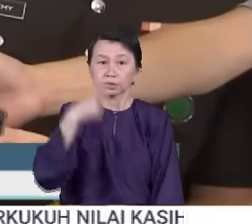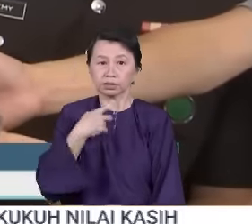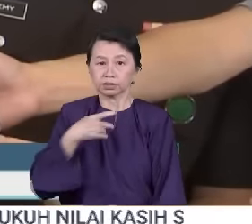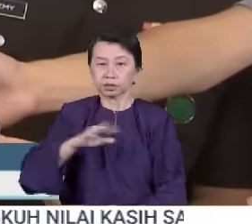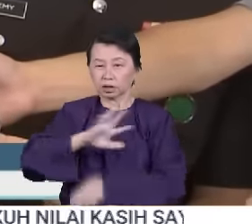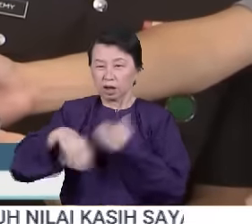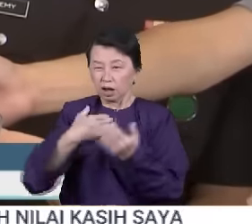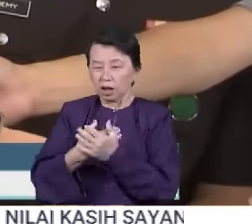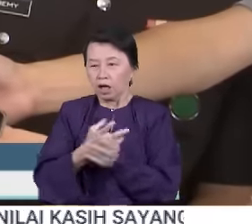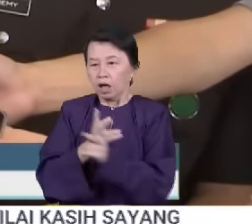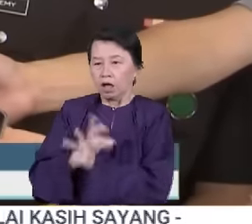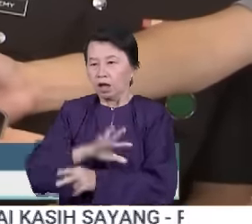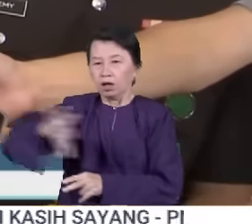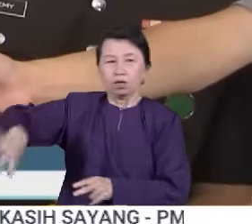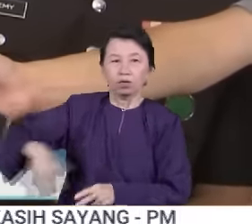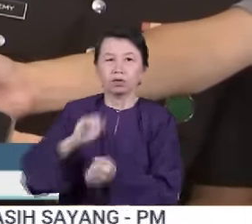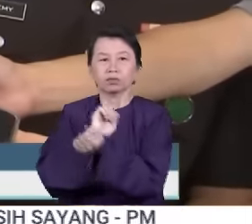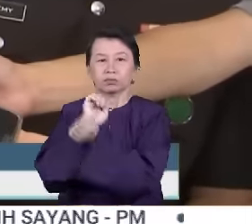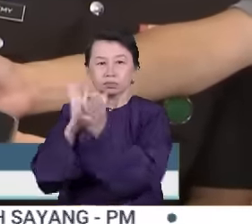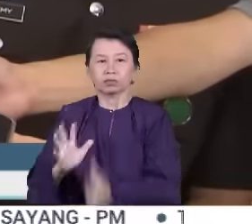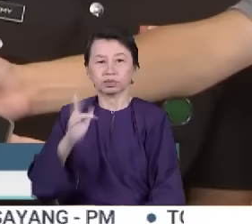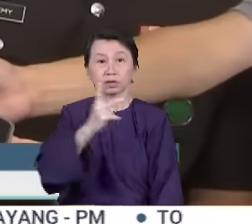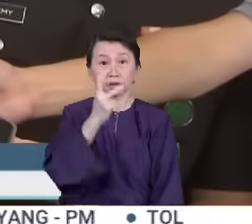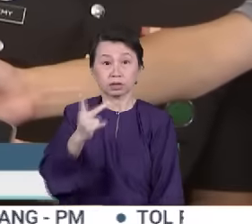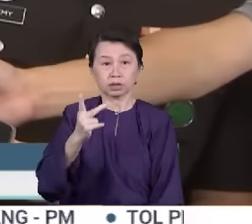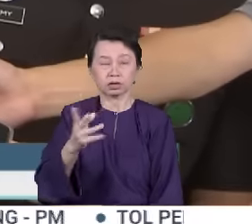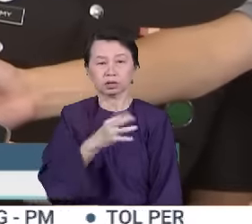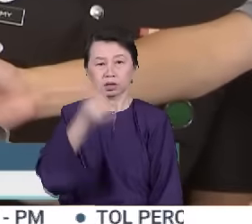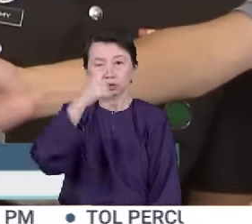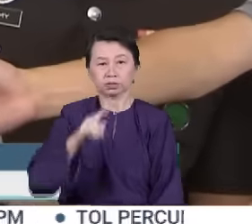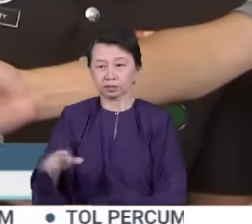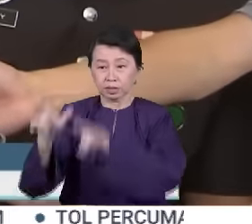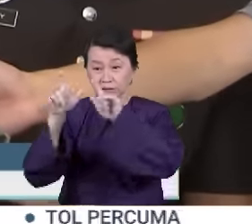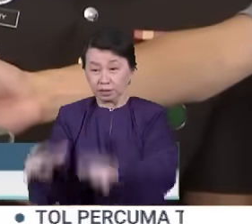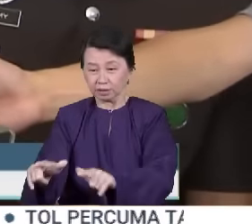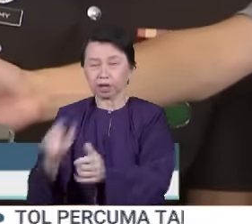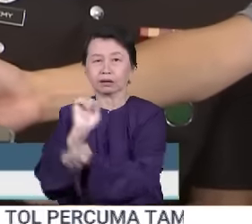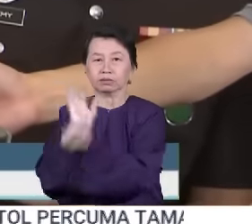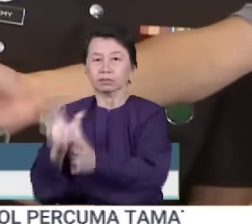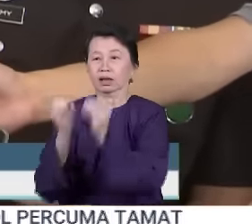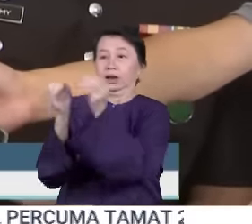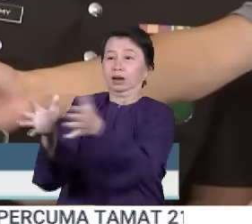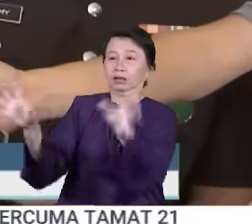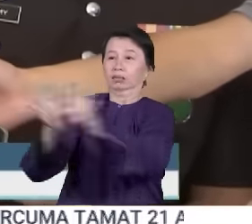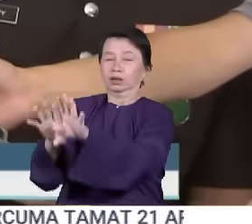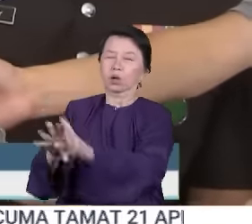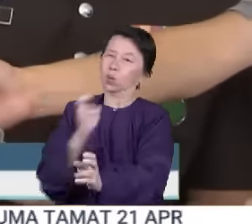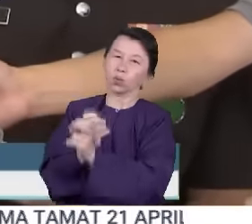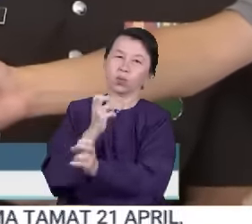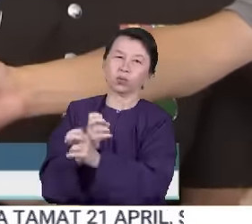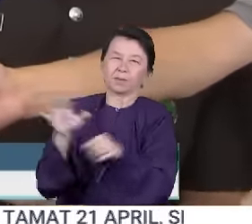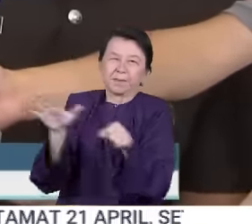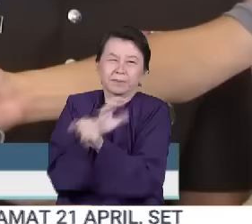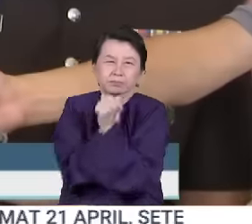cover di seluruh Kota Kinabalu ni. Jadi untuk menempatkan banduan tu agak mustahil lah kita dapat